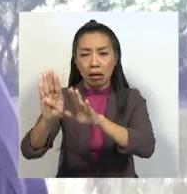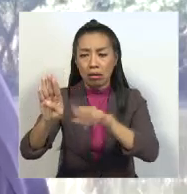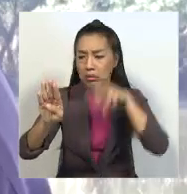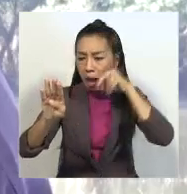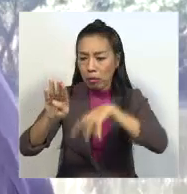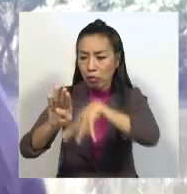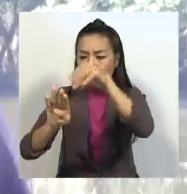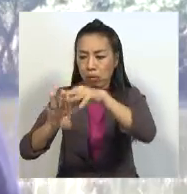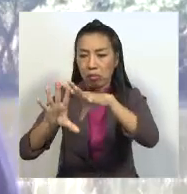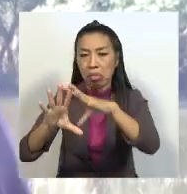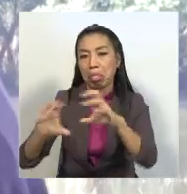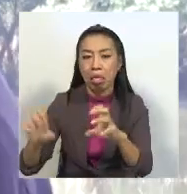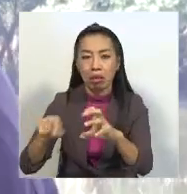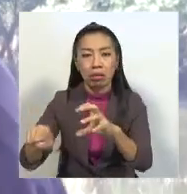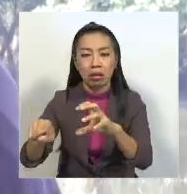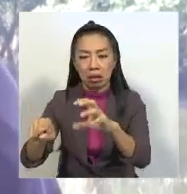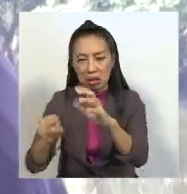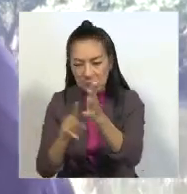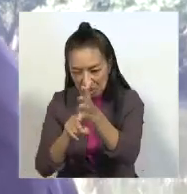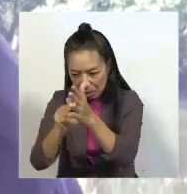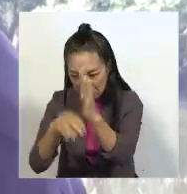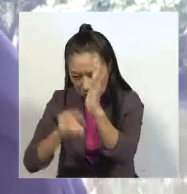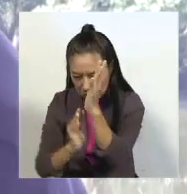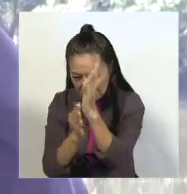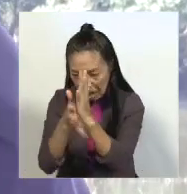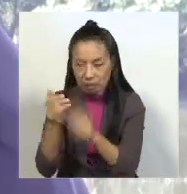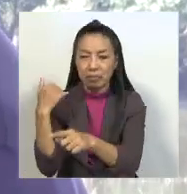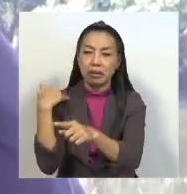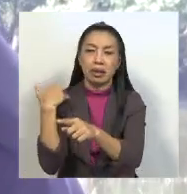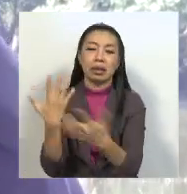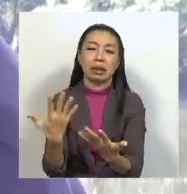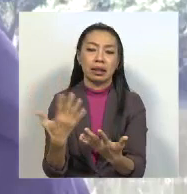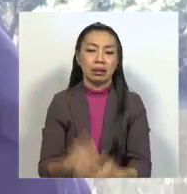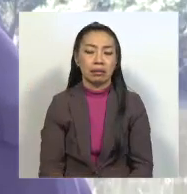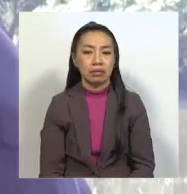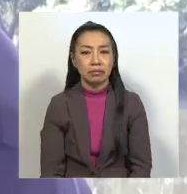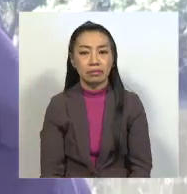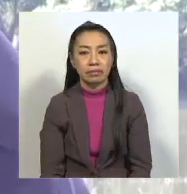เพราะนี้มันก็ขึ้นเป็นล่าเป็นยังนะครับ